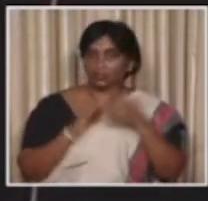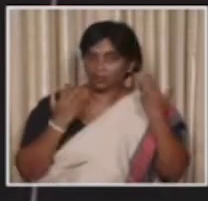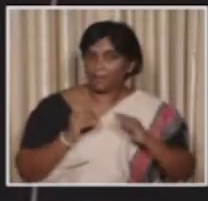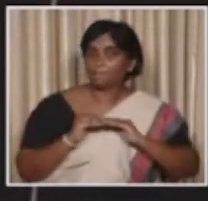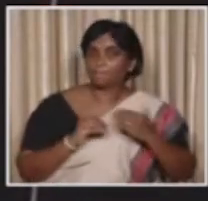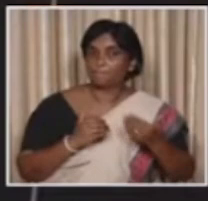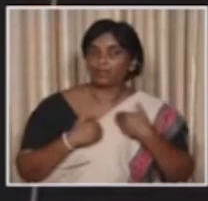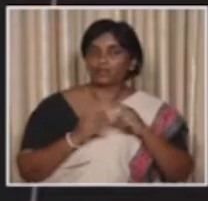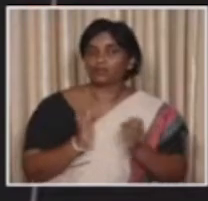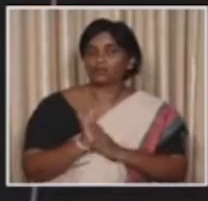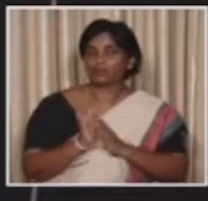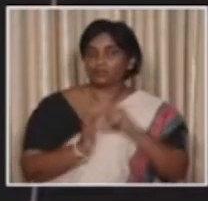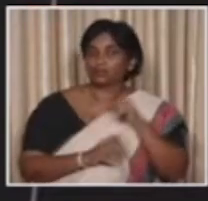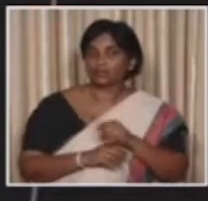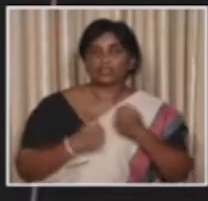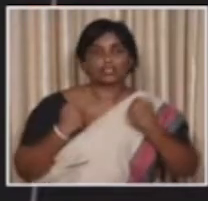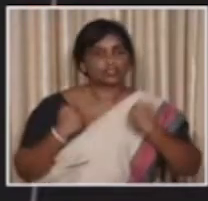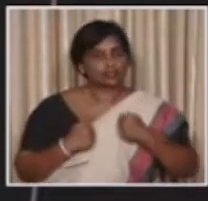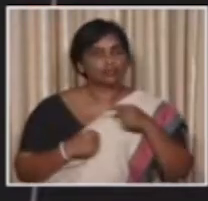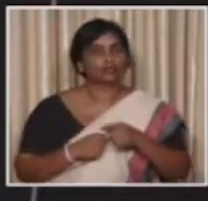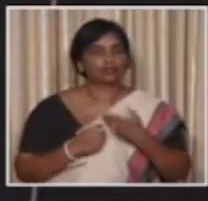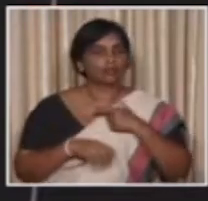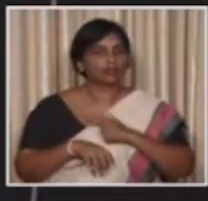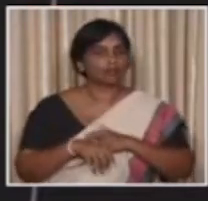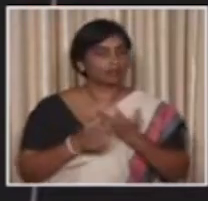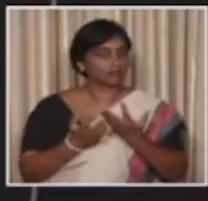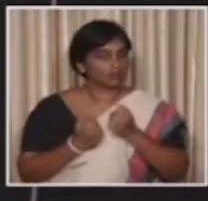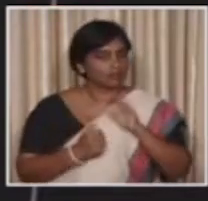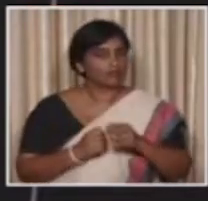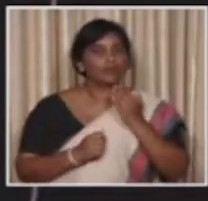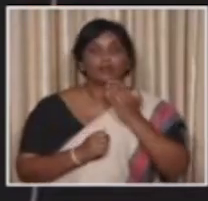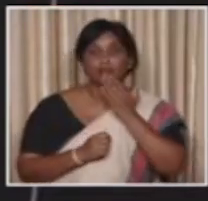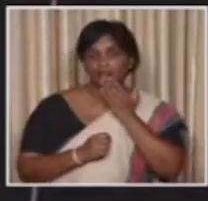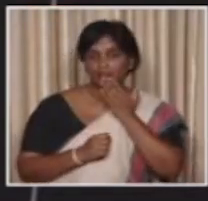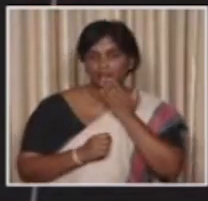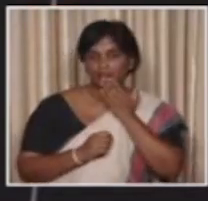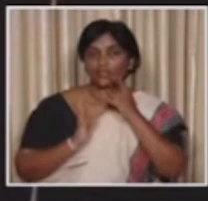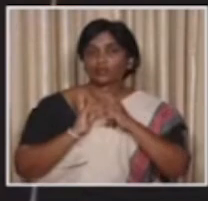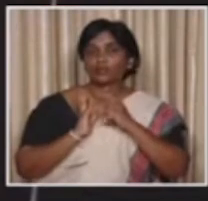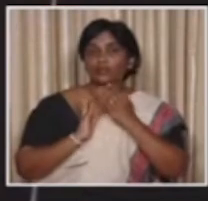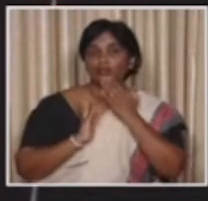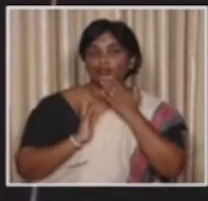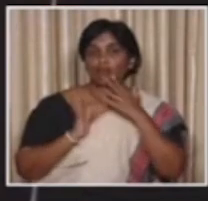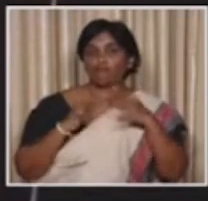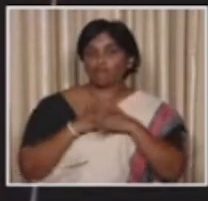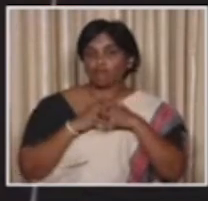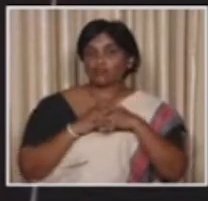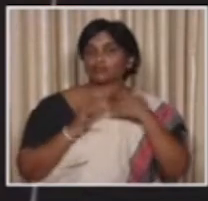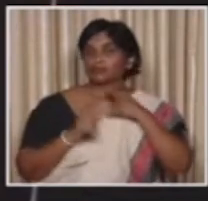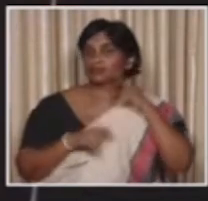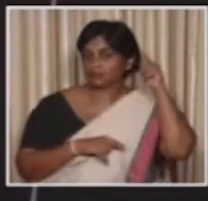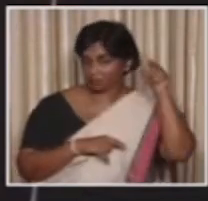පස්සේ අපි ආංශික කාරක සභාවල සභාපතිවරුන්ට අවස්ථාවක් ලැබුණා. ඇමරිකාවේ එක්සත් ජනපද අපිට වොෂින්ටන් නගරයට ගිහිල්ලා